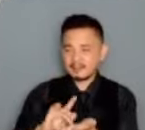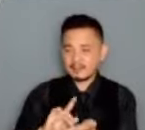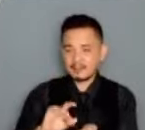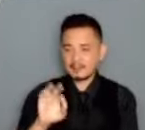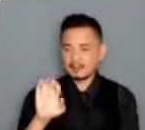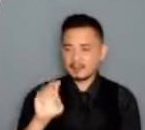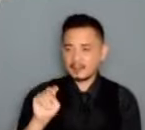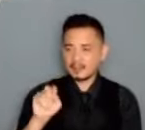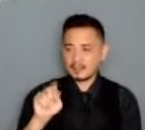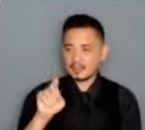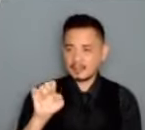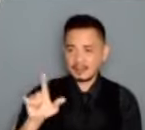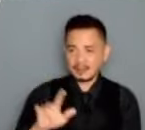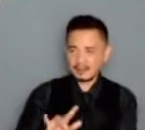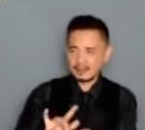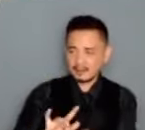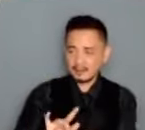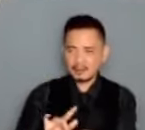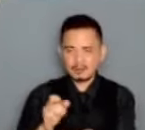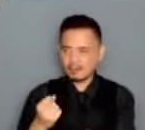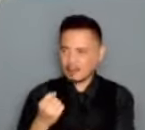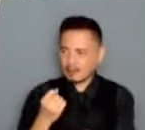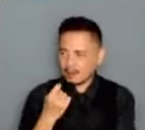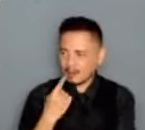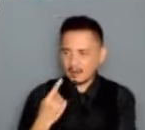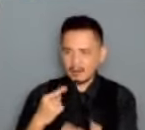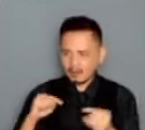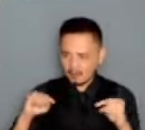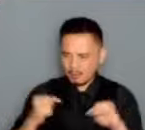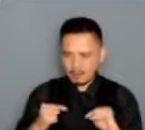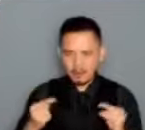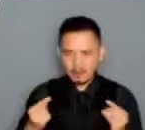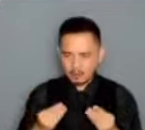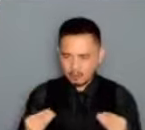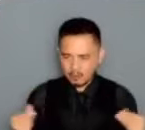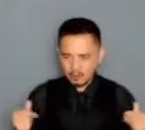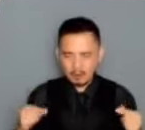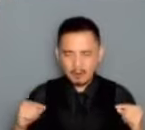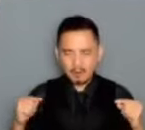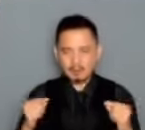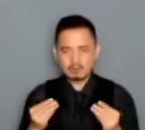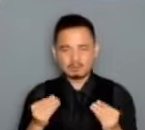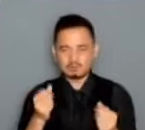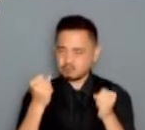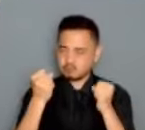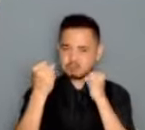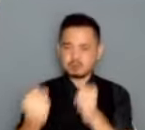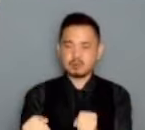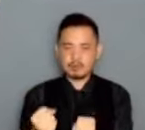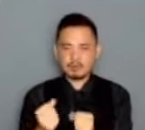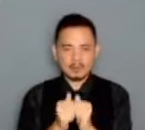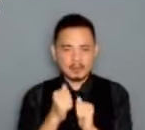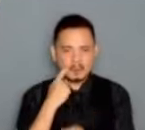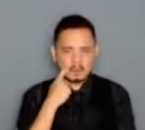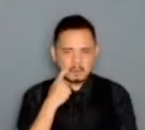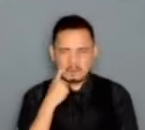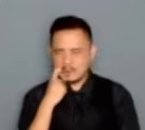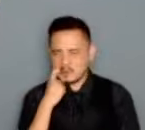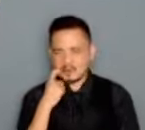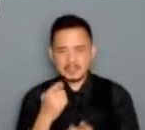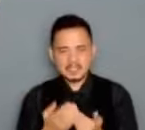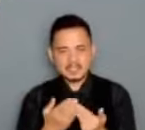Fentanyl is the strongest painkiller that you can buy. It is highly addictive and it has